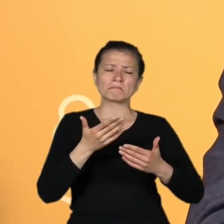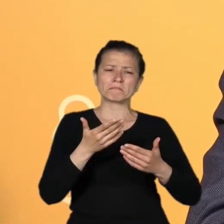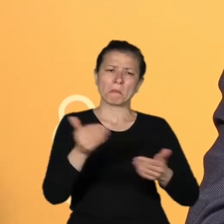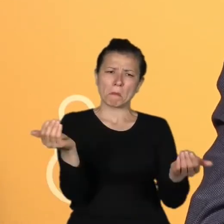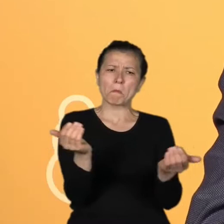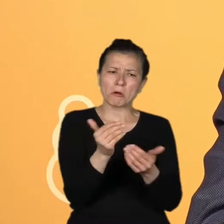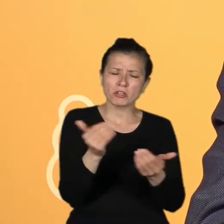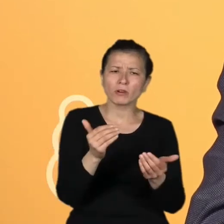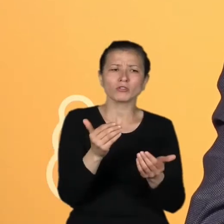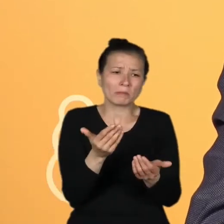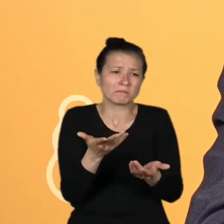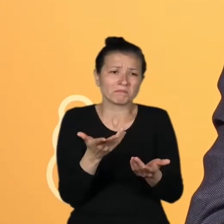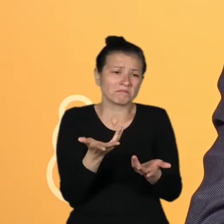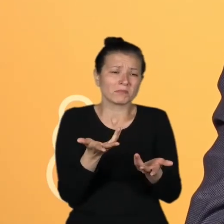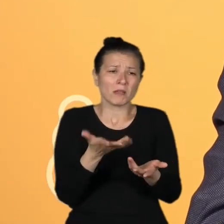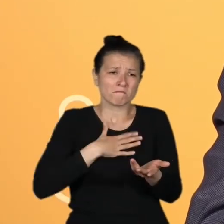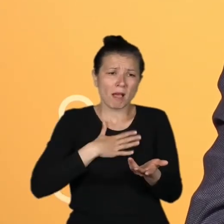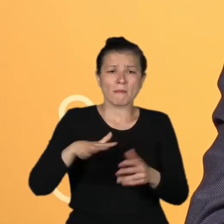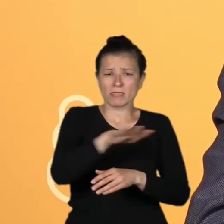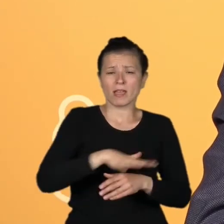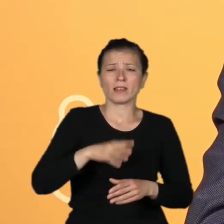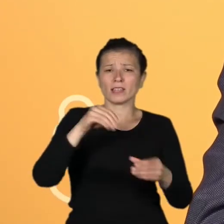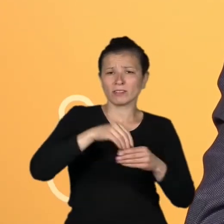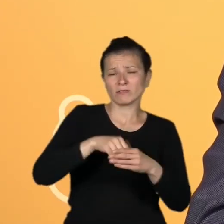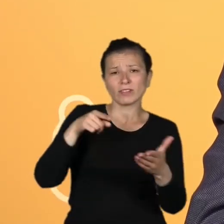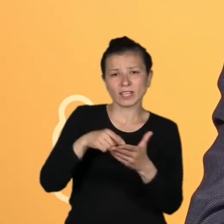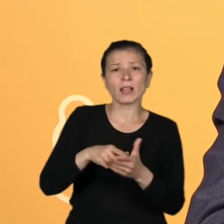terenów inwestycyjnych dla działalności gospodarczej.